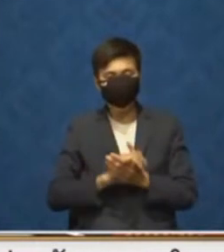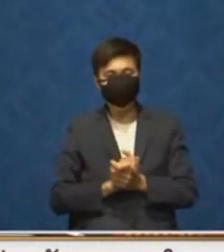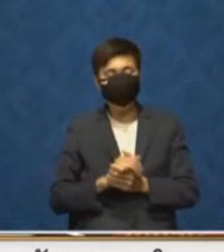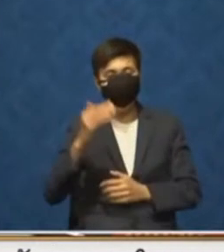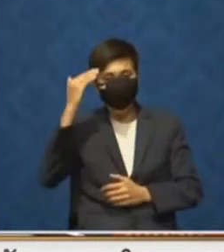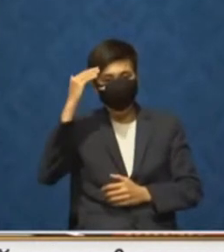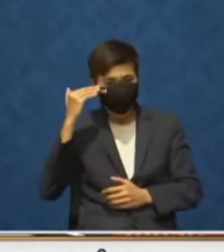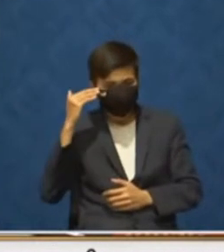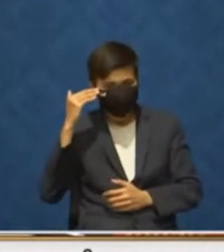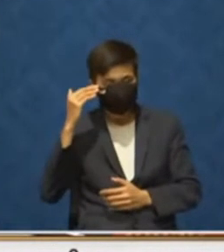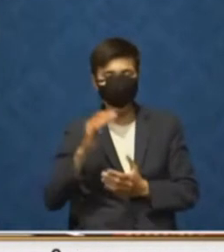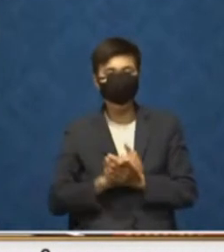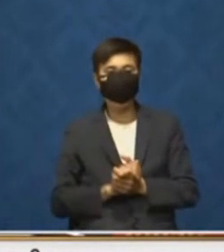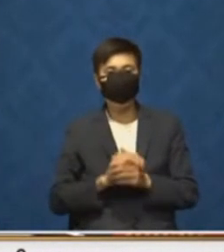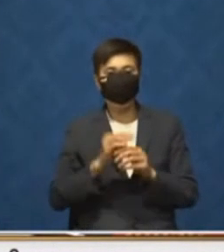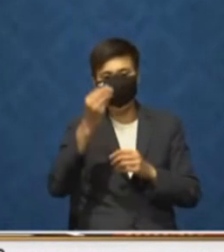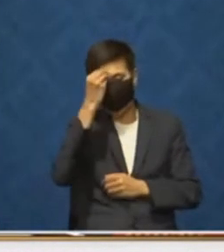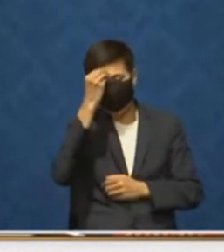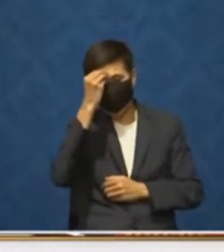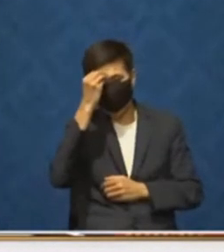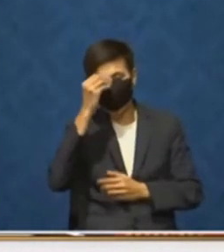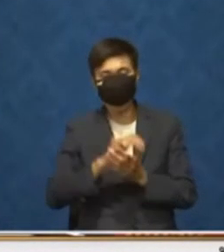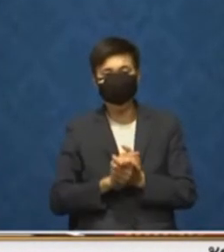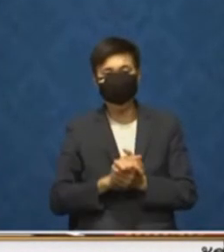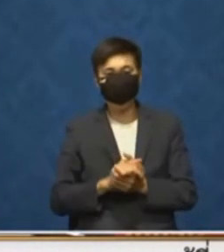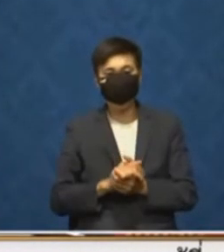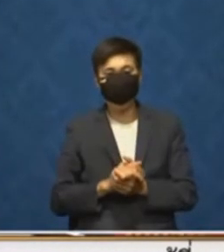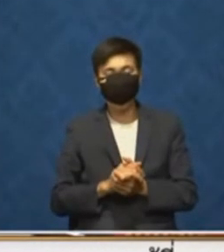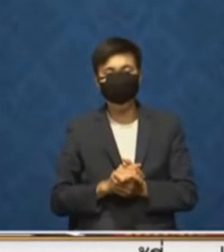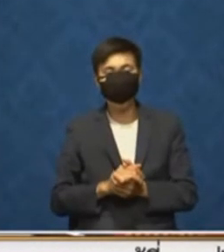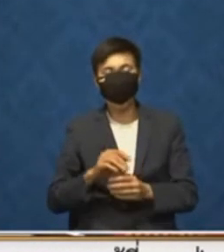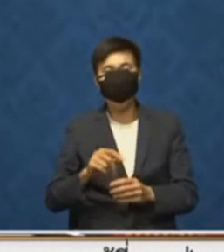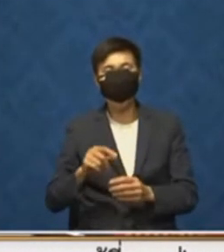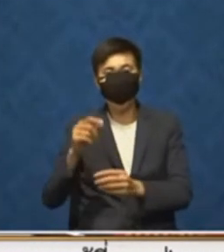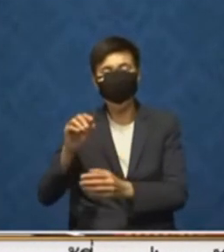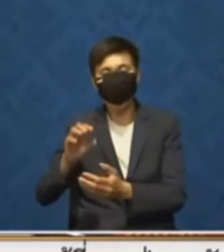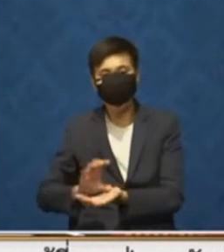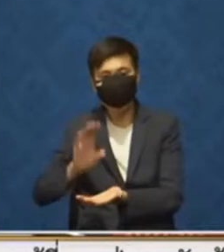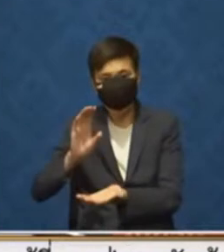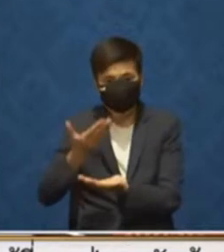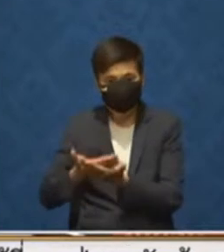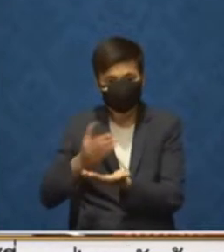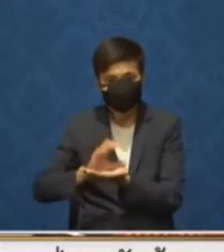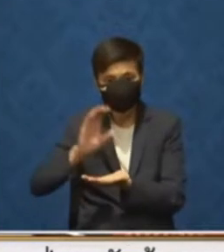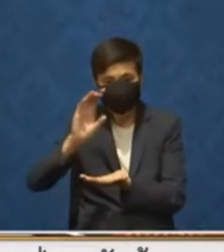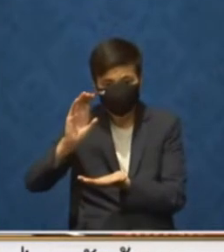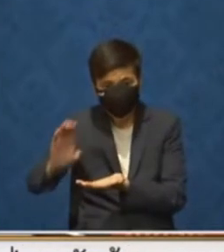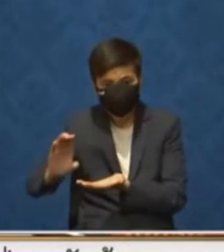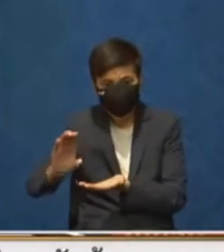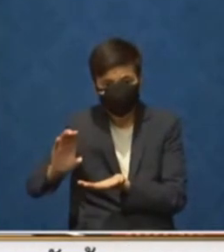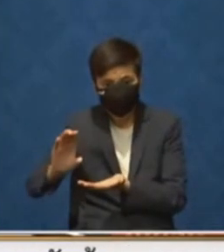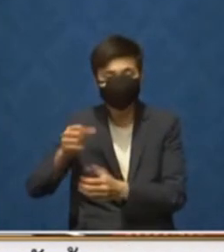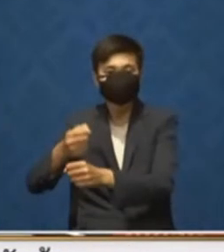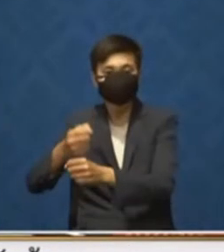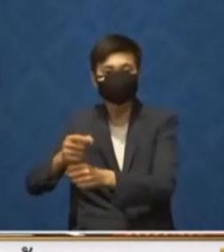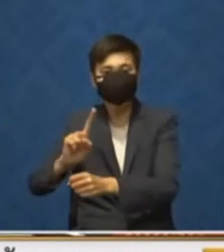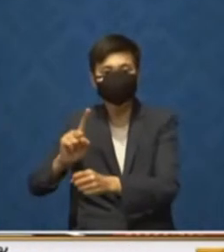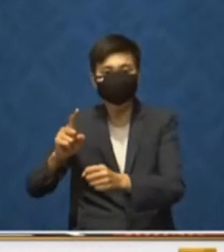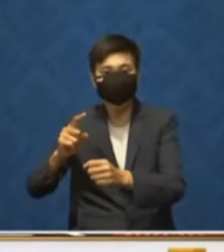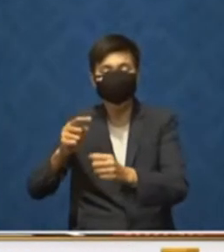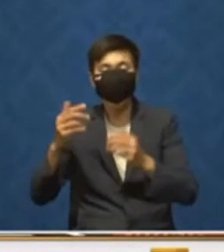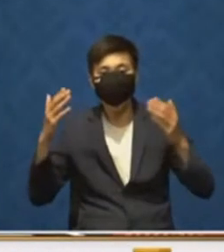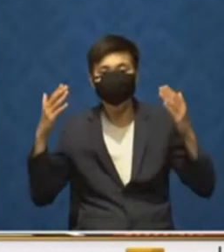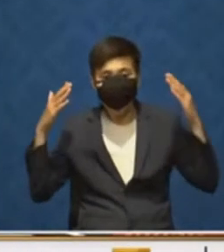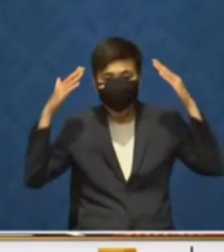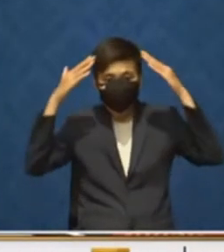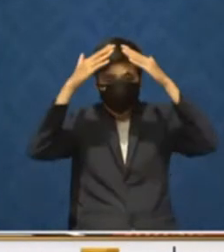ค่าอย่างญี่ปุ่นก็ไปลงทุนที่อาเซียที่มีแรกนิโก้แล้วเสร็จแล้วก็ส่งเข้ามาในไทยจีนก็ส่งเข้ามาในท่าอย่างที่เห็นอยู่